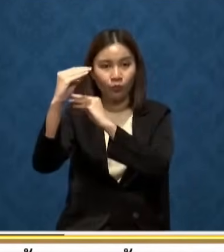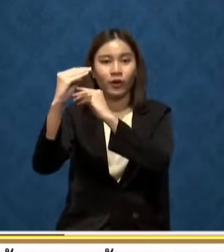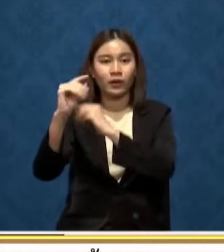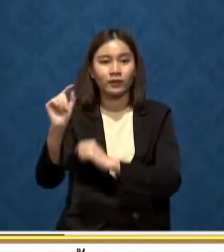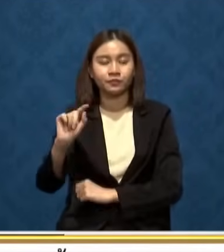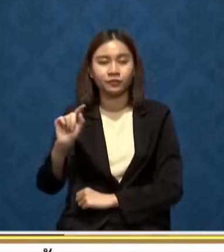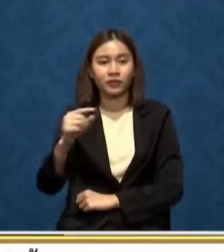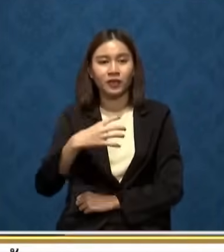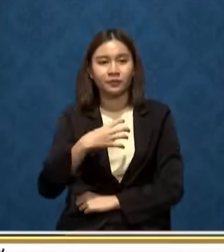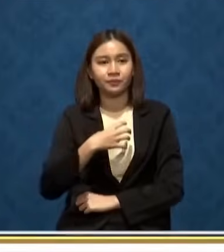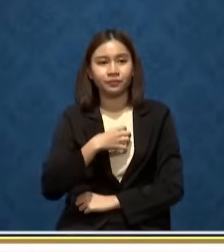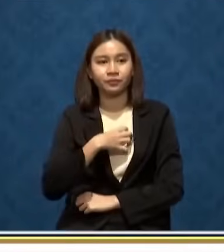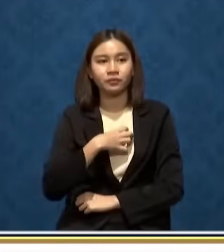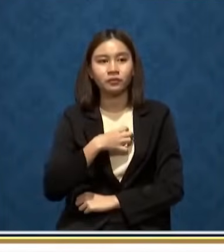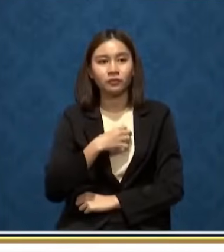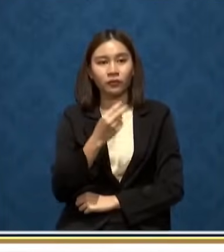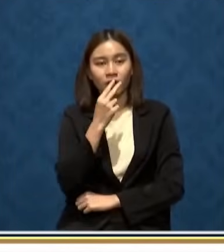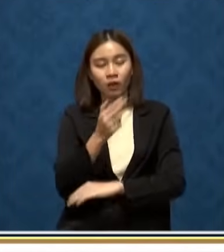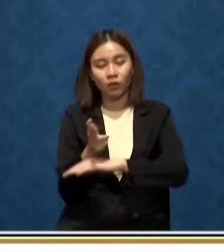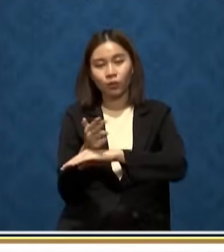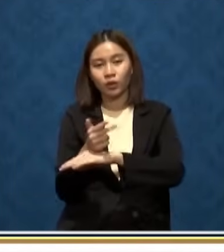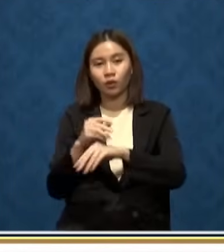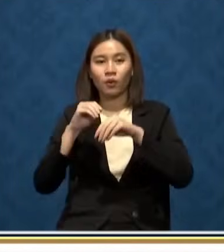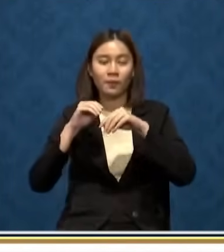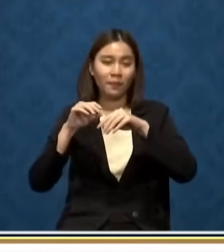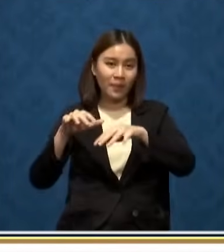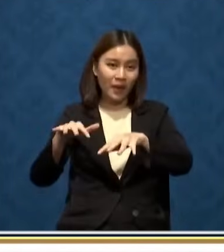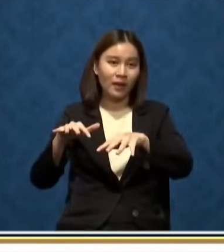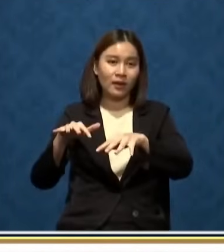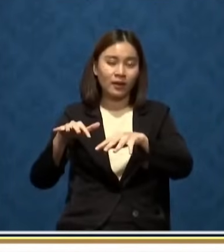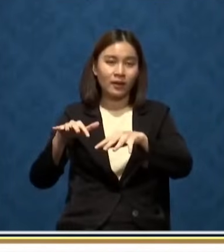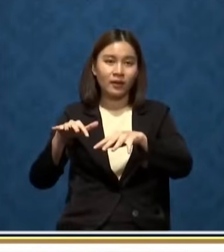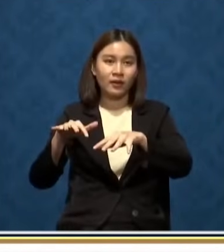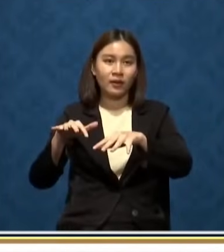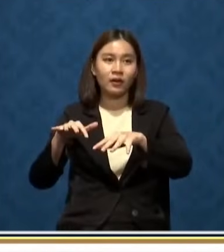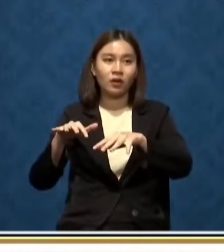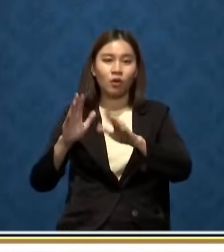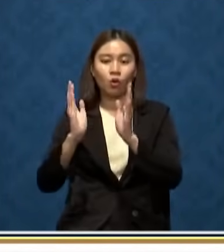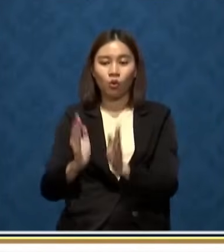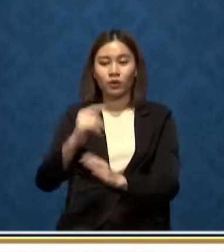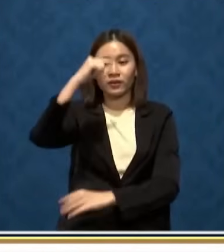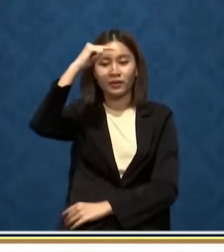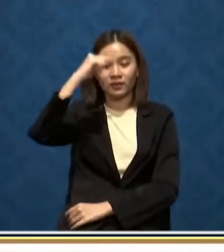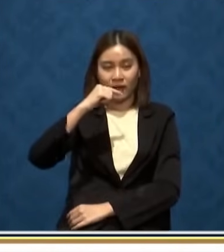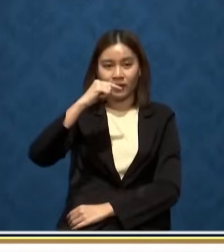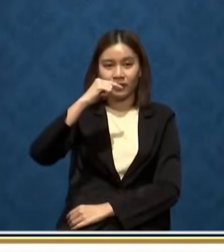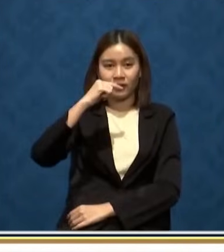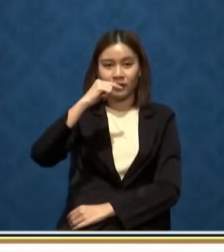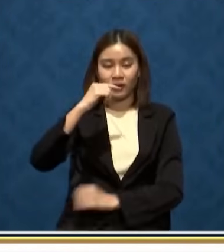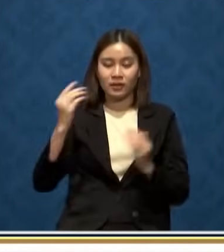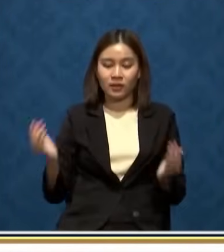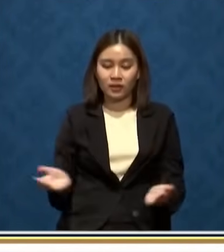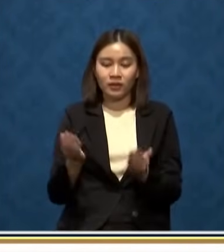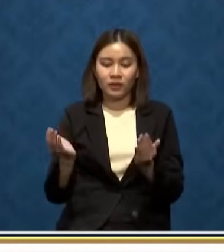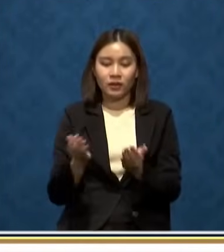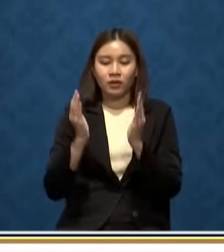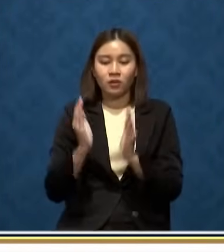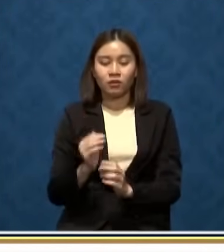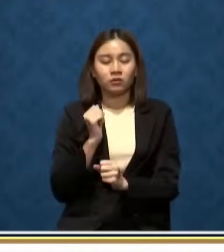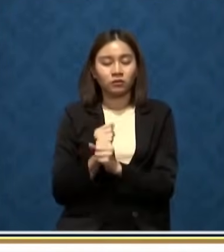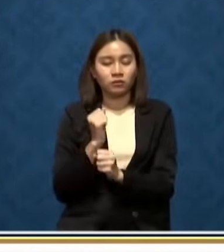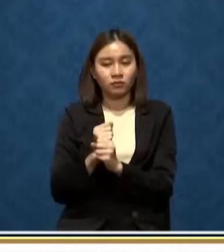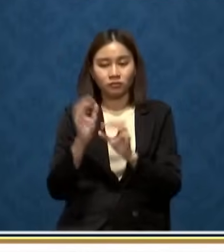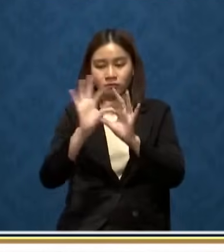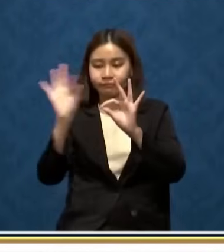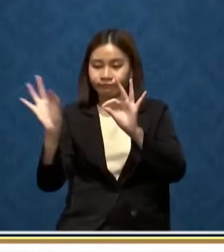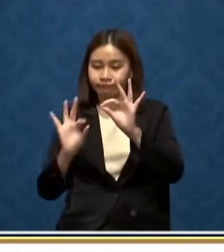เห็นแพลตฟอร์มวิดีโอคอนเทนต์หรือวิดีโอสตรีมมิ่งนะคะขอโทษของคนไทยที่สนับสนุนผู้ผลิตเนื้อห